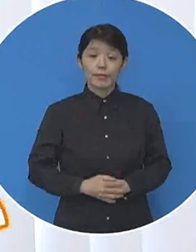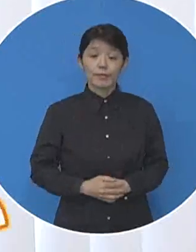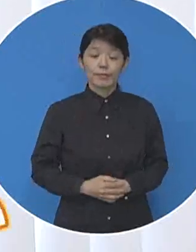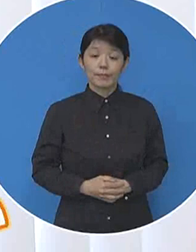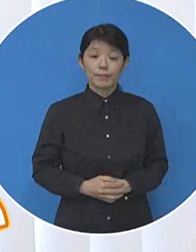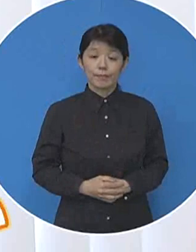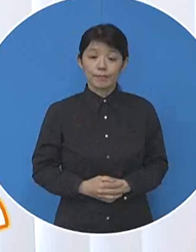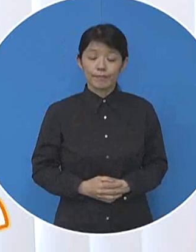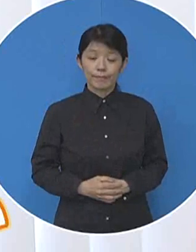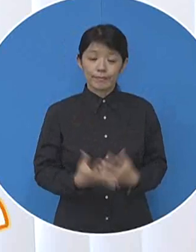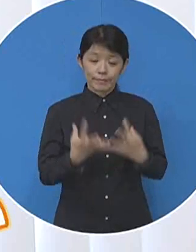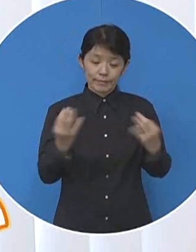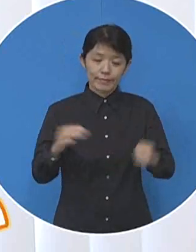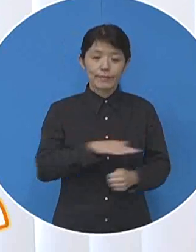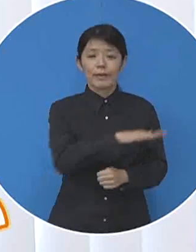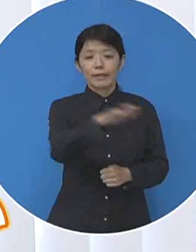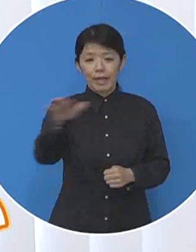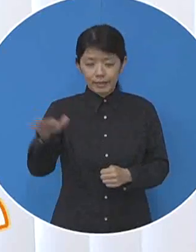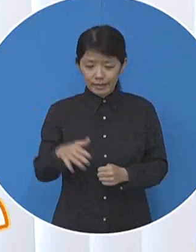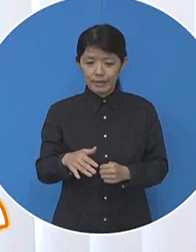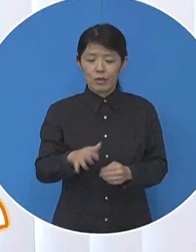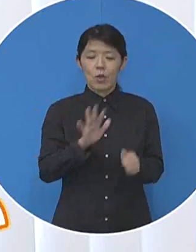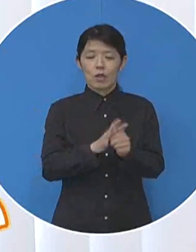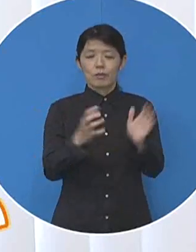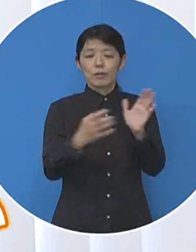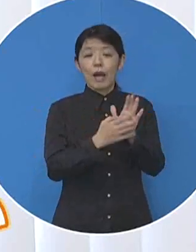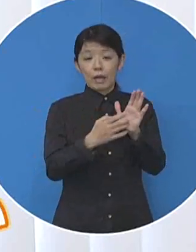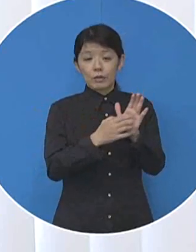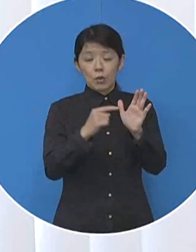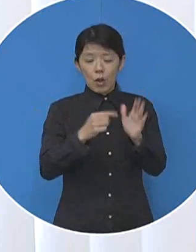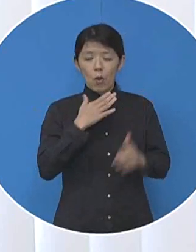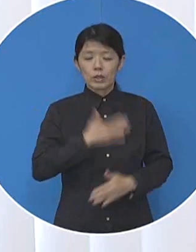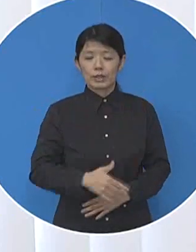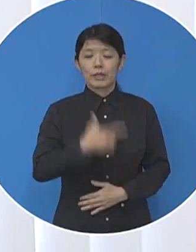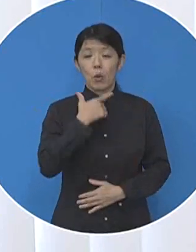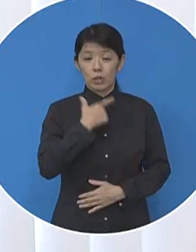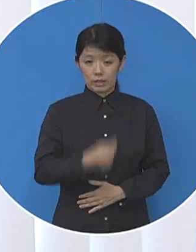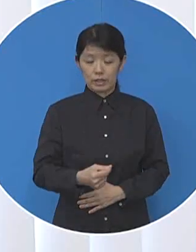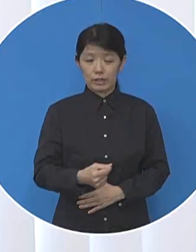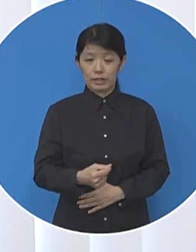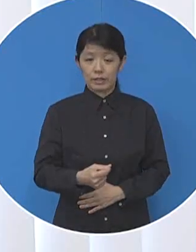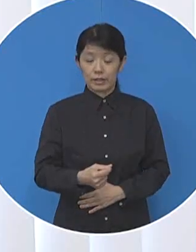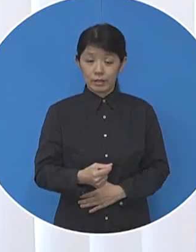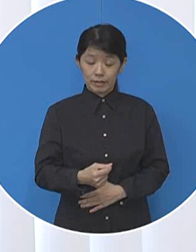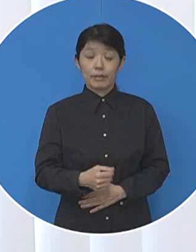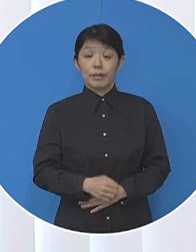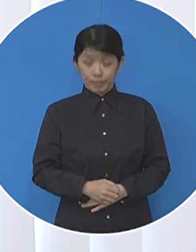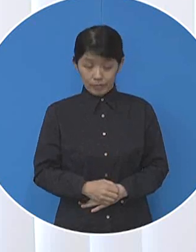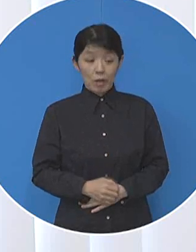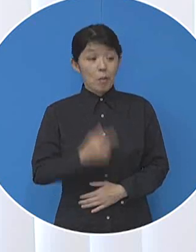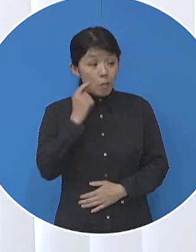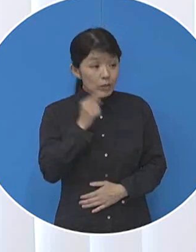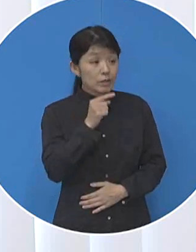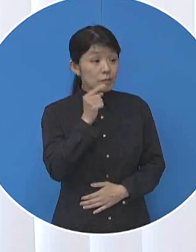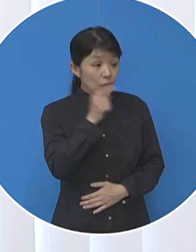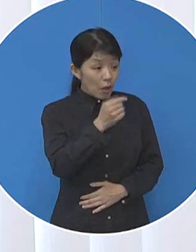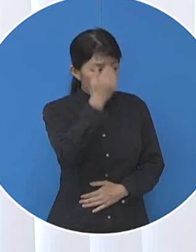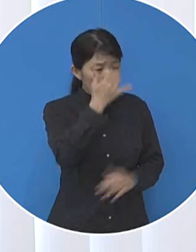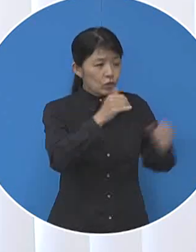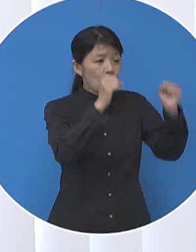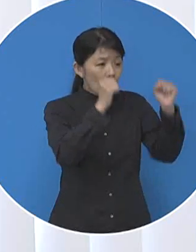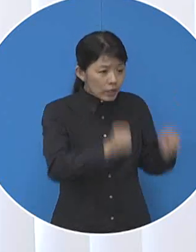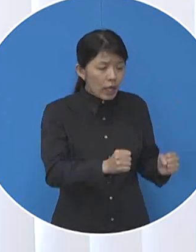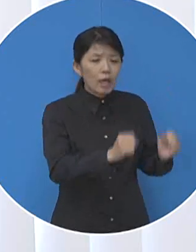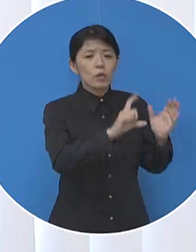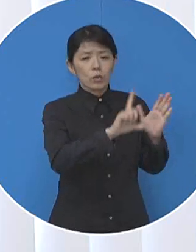まあ、一人でも多くの方にこのヘルプマークを知っていただいて、まあ、このヘルプマークをつけていらっしゃる方が困